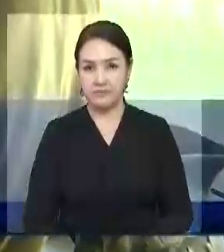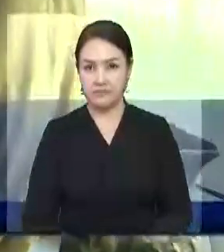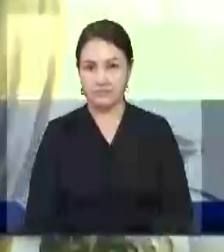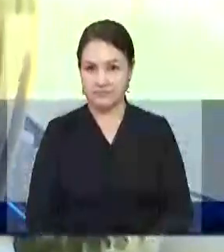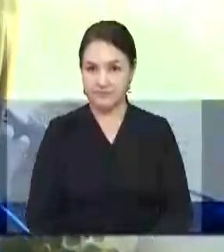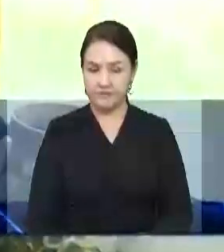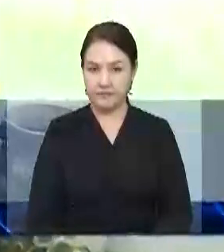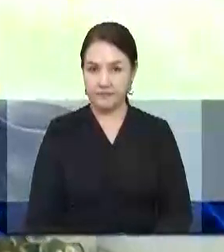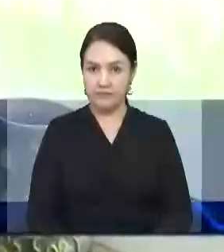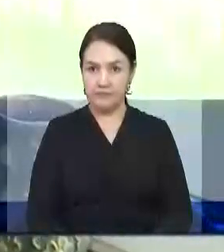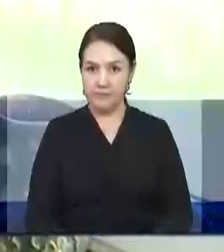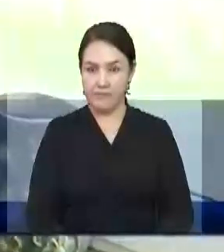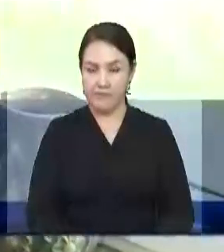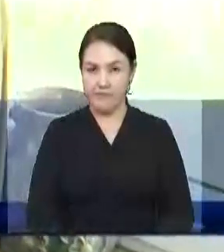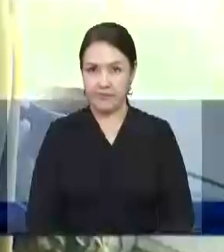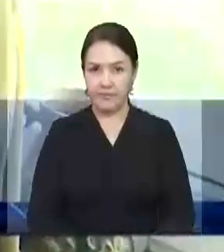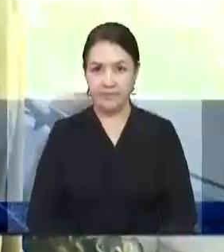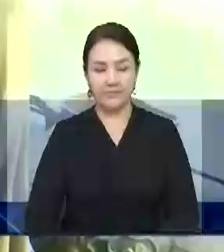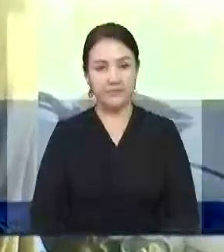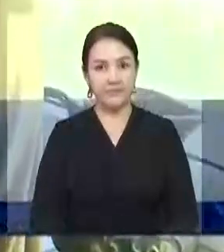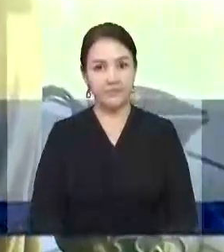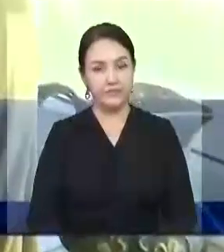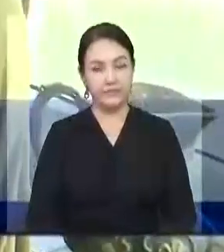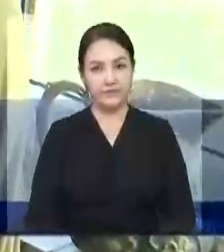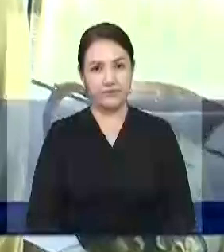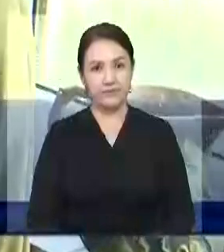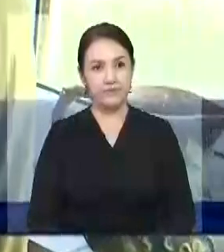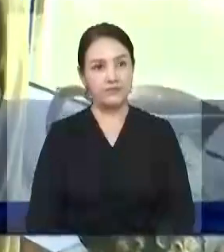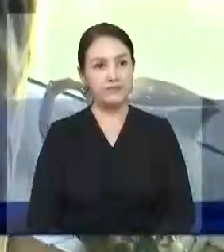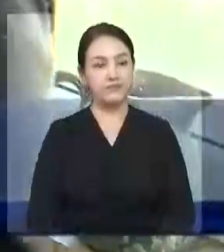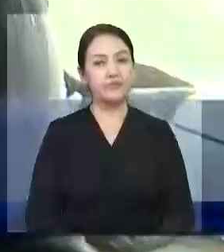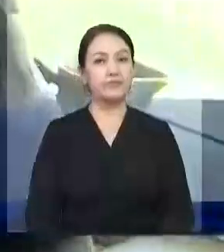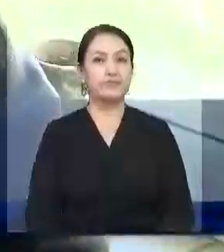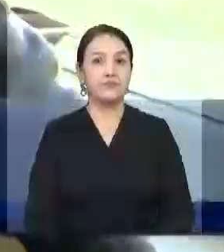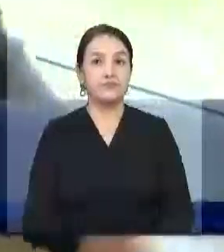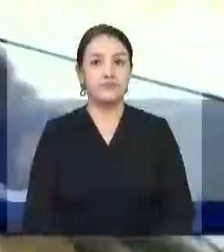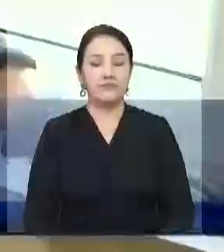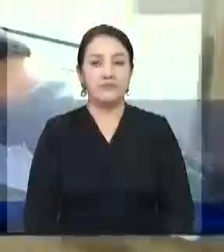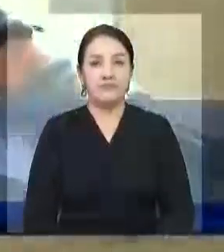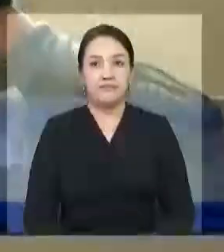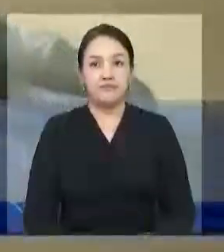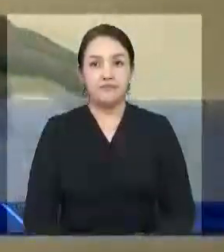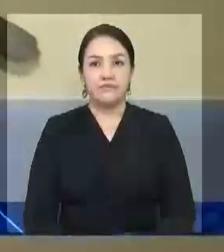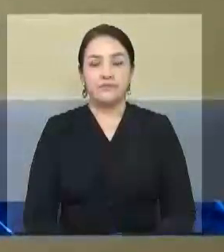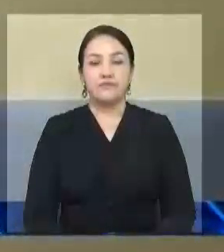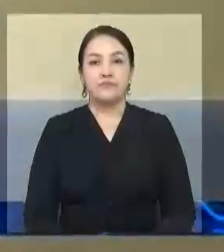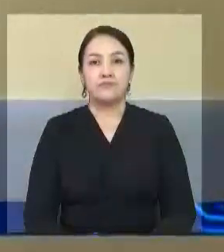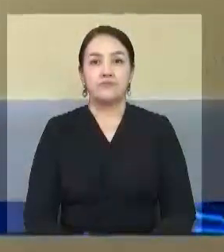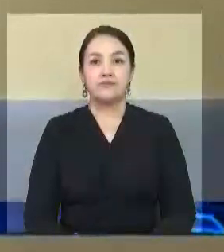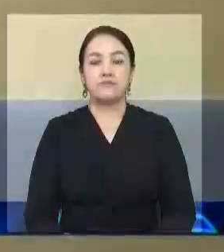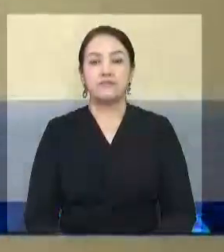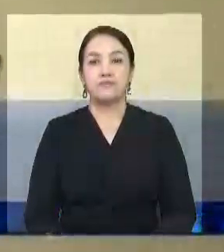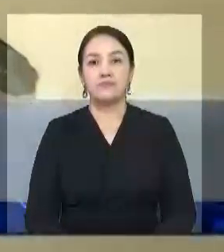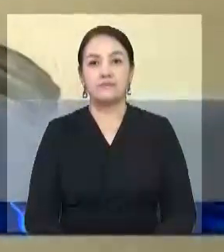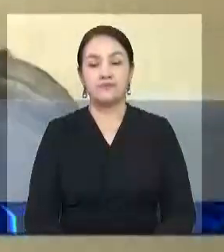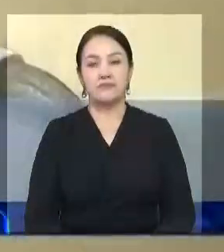у нас вода стояла. Потом она немножко ушла. И потом она стояла, когда мы 18 числа пришли, вот